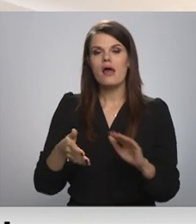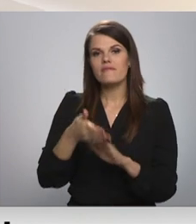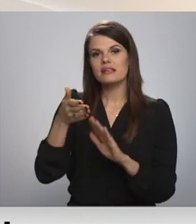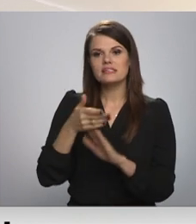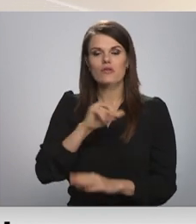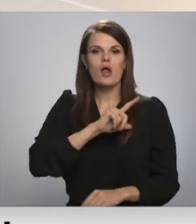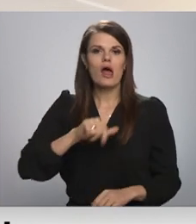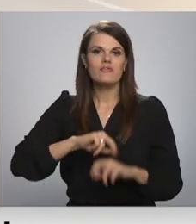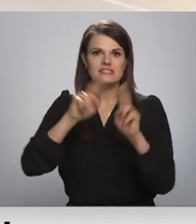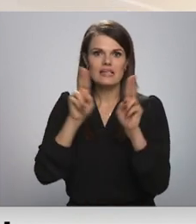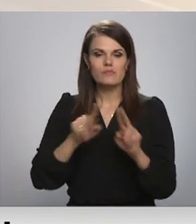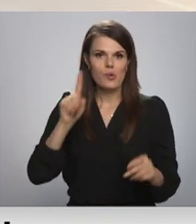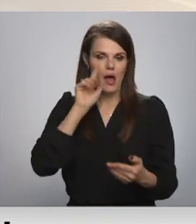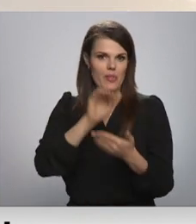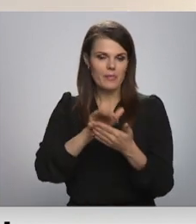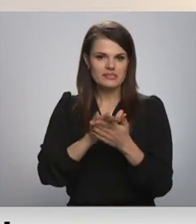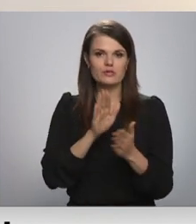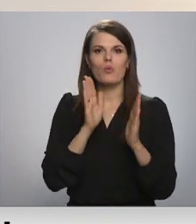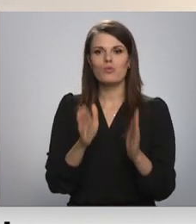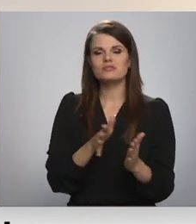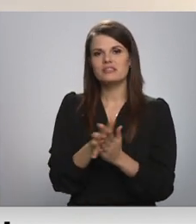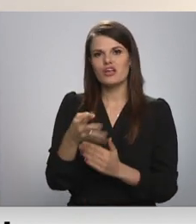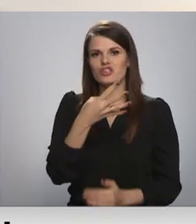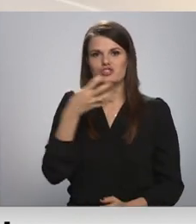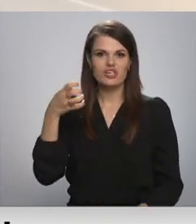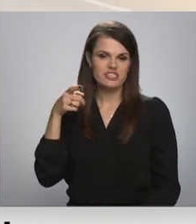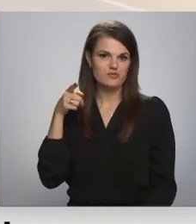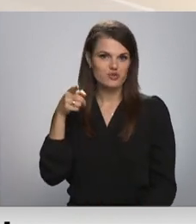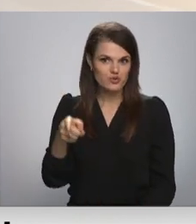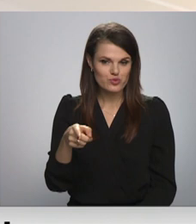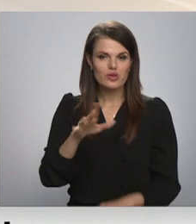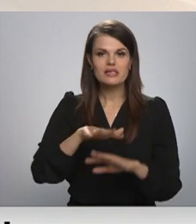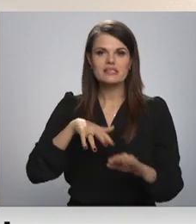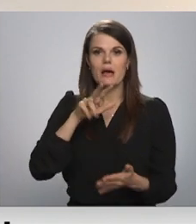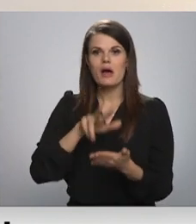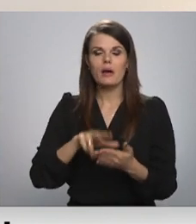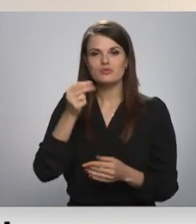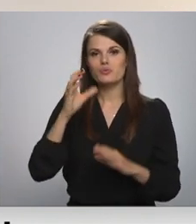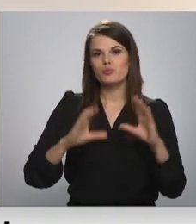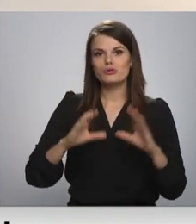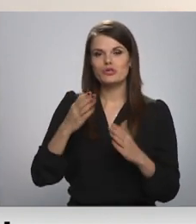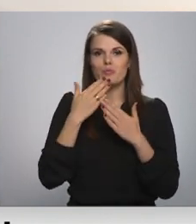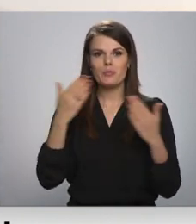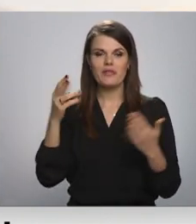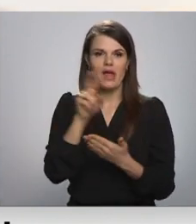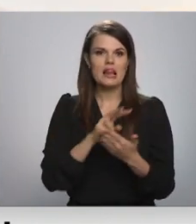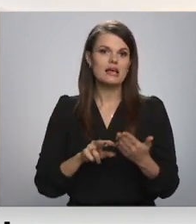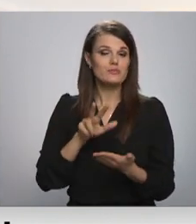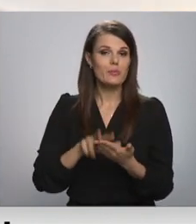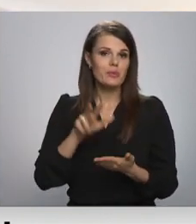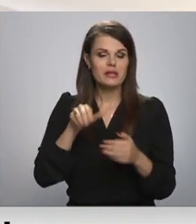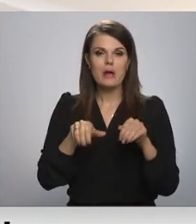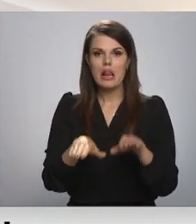Latvijas starptautisko atpazīstamību, tiks tērēti 400 tūkstoši. Saima, apstiprinota budžetu, galīgajā lasījumā